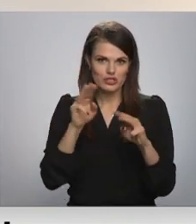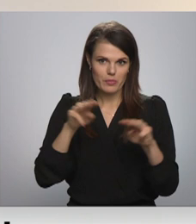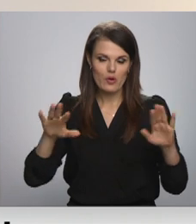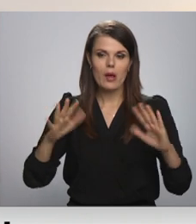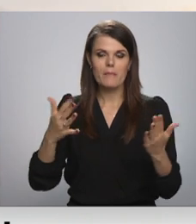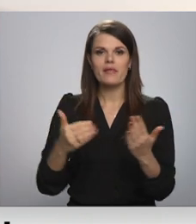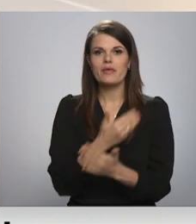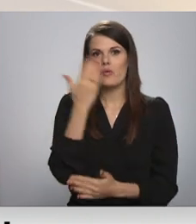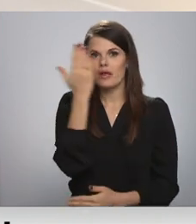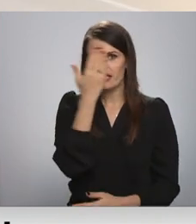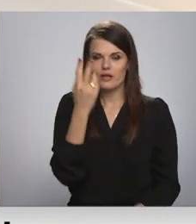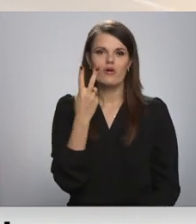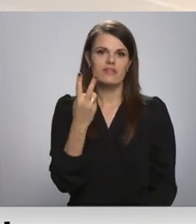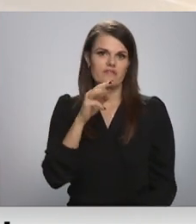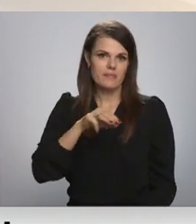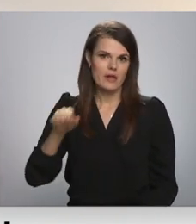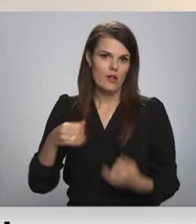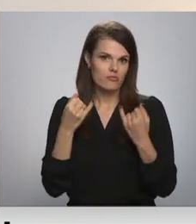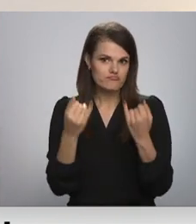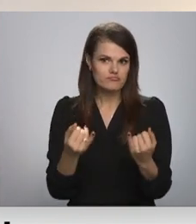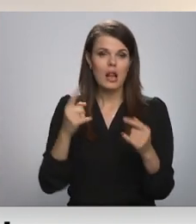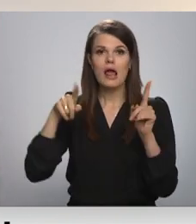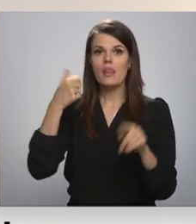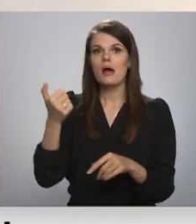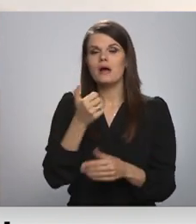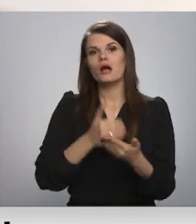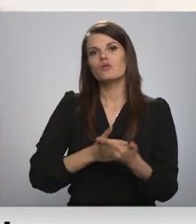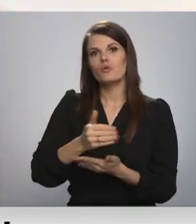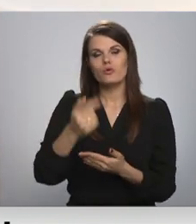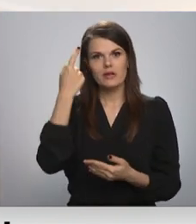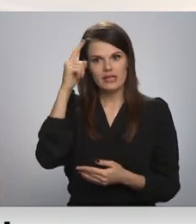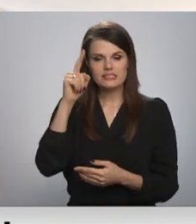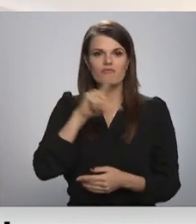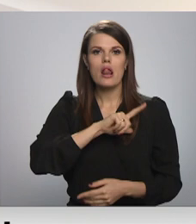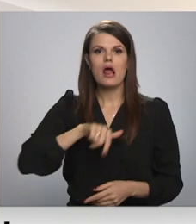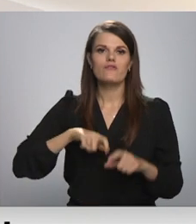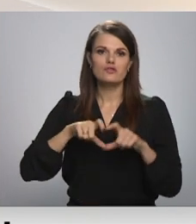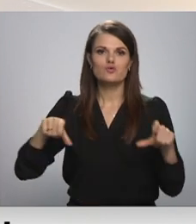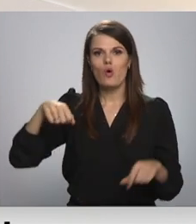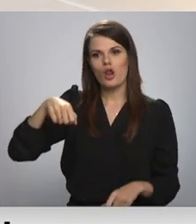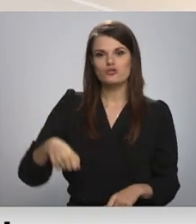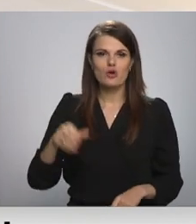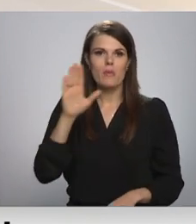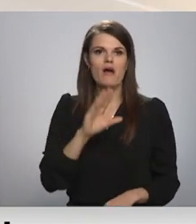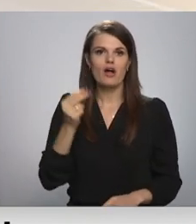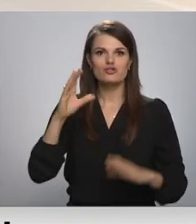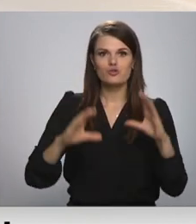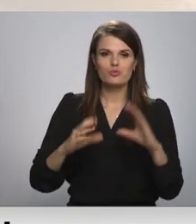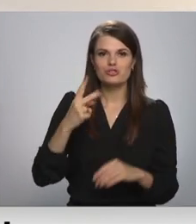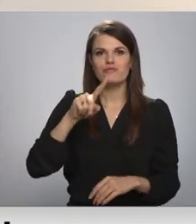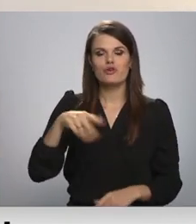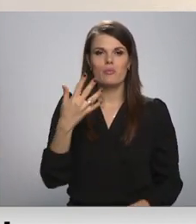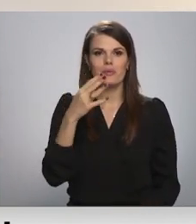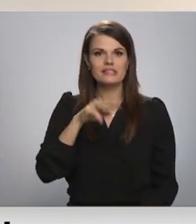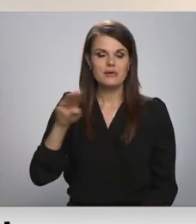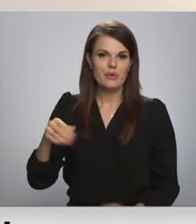2 miljoni. Lai nākamajā gadā turpinātu iniciatīvu Latvijas skolas soma, no valsts budžeta tai tiks doti